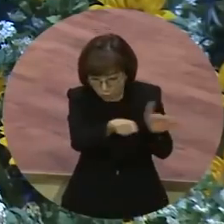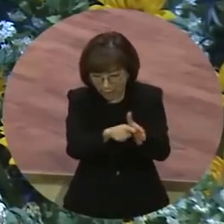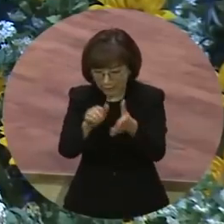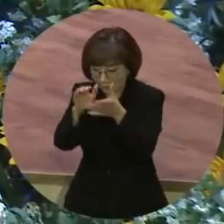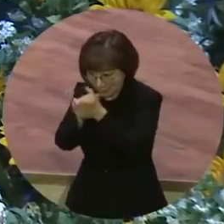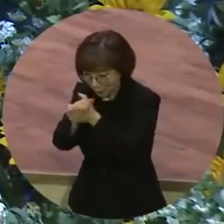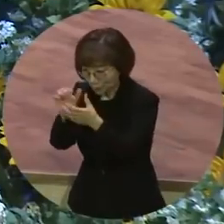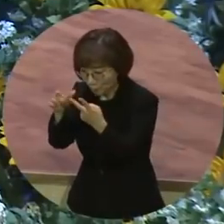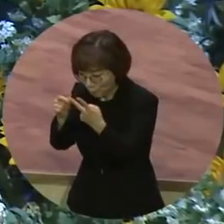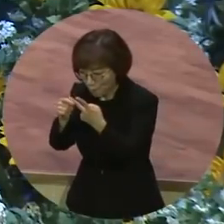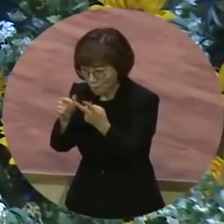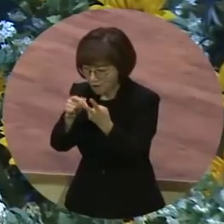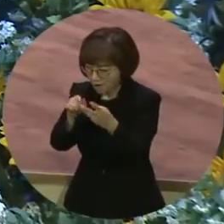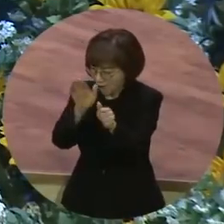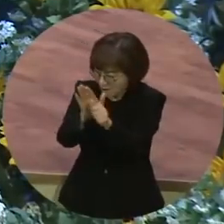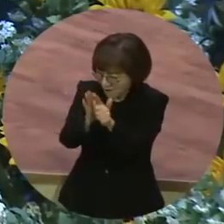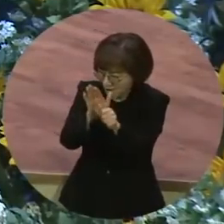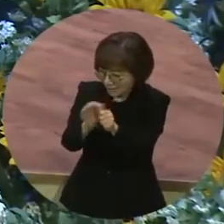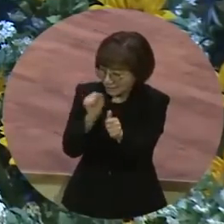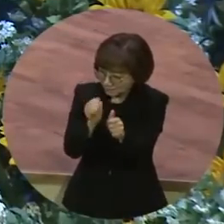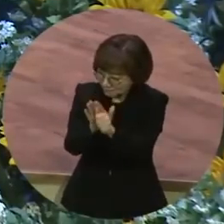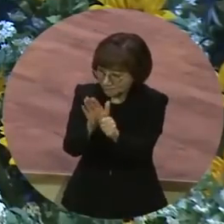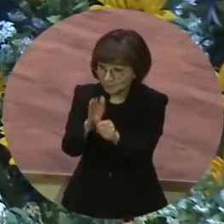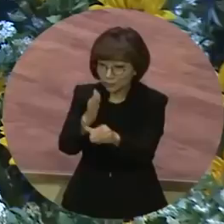다음에 사람을 세우고 있는가? 세 가지.